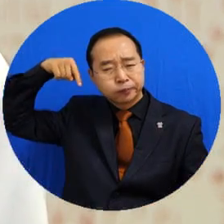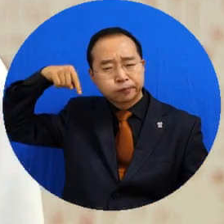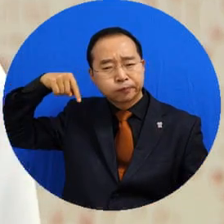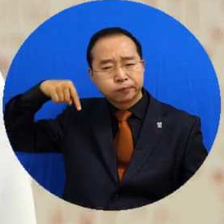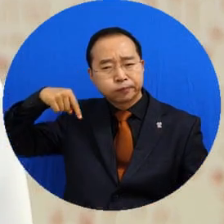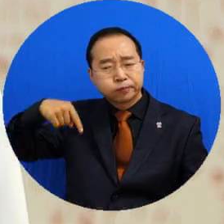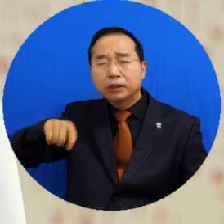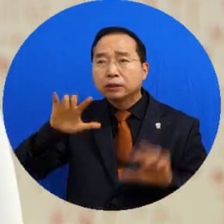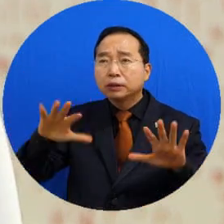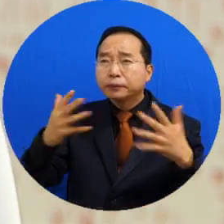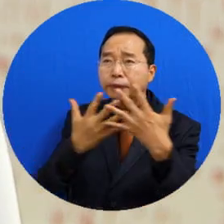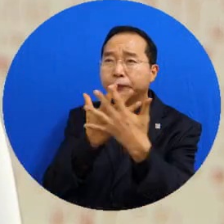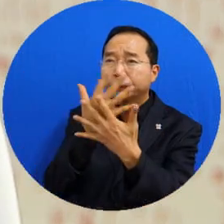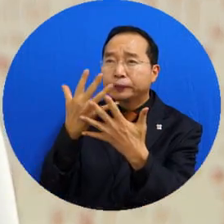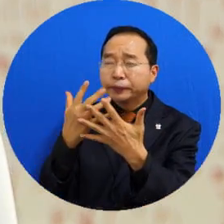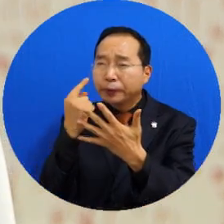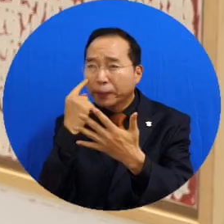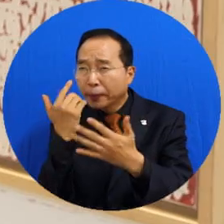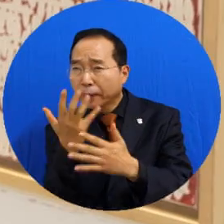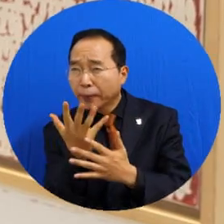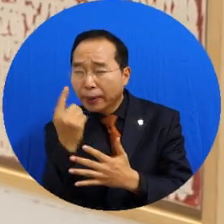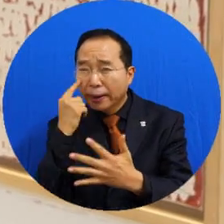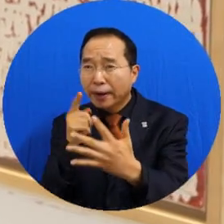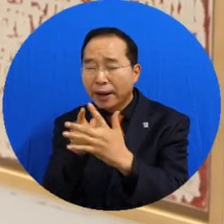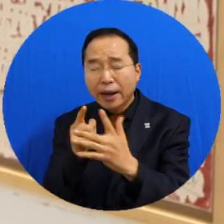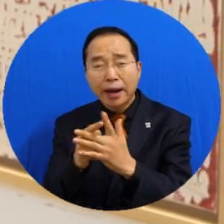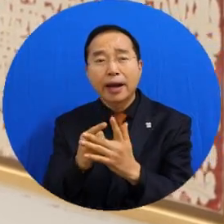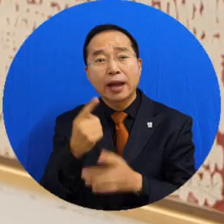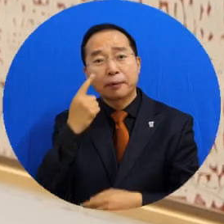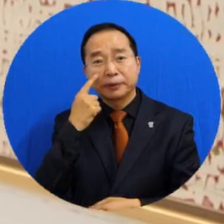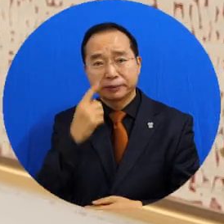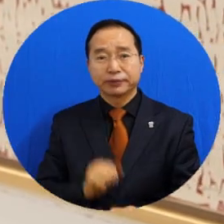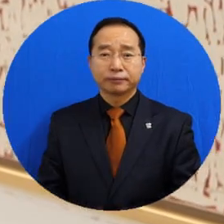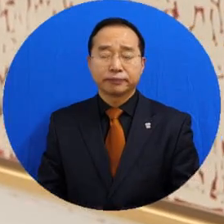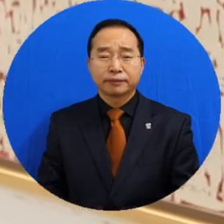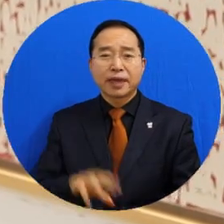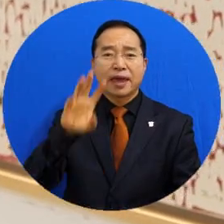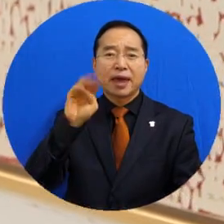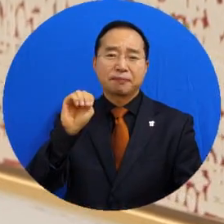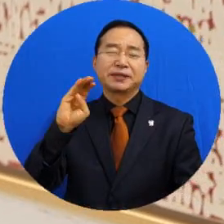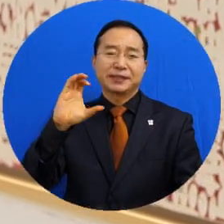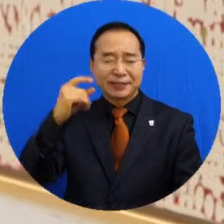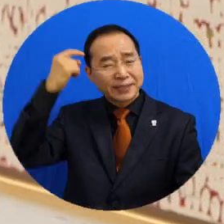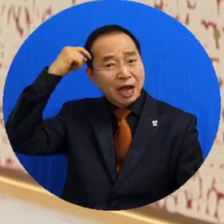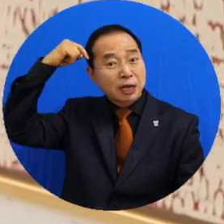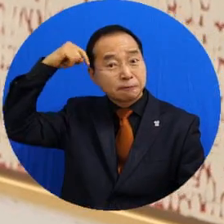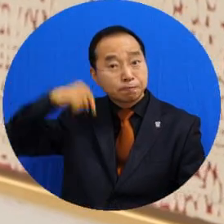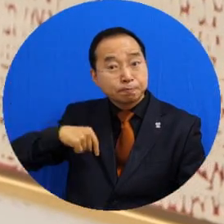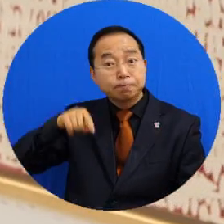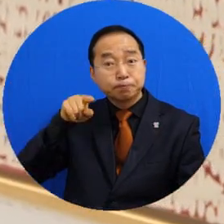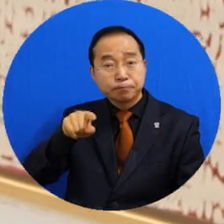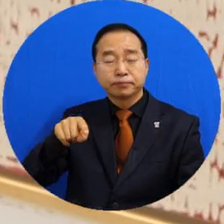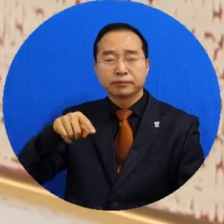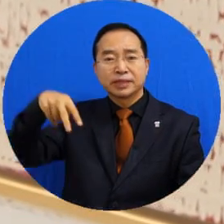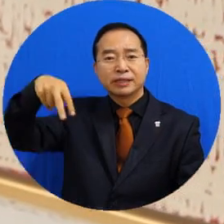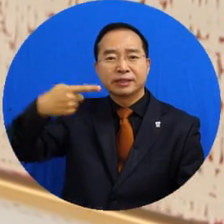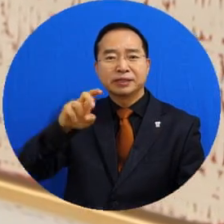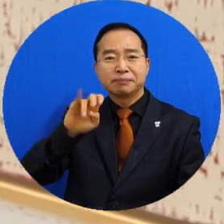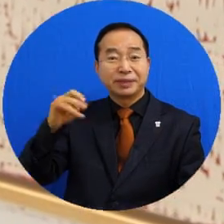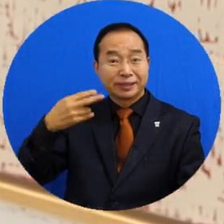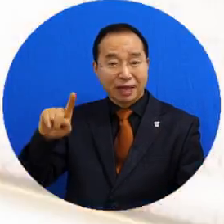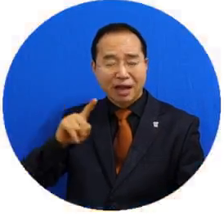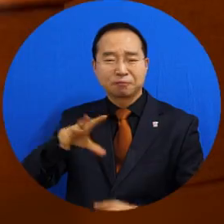살아가는 지혜를 한번 찾아볼까 합니다. 그 첫 걸음, MBC 사색의 공동체 스미다 여신걸